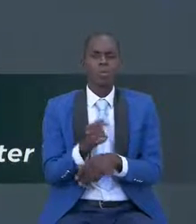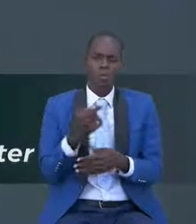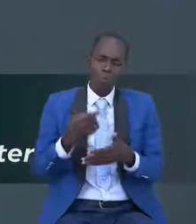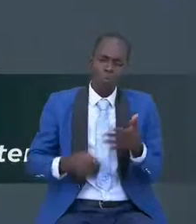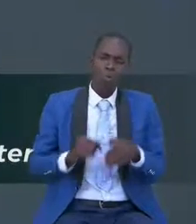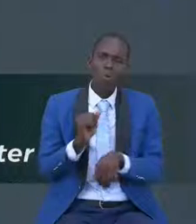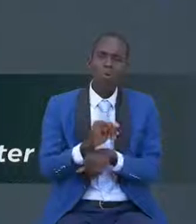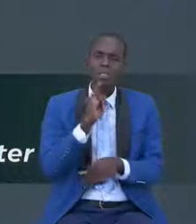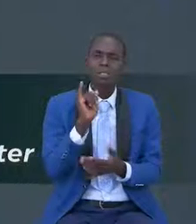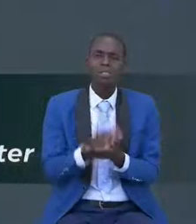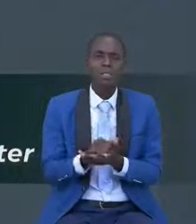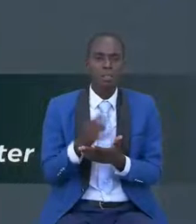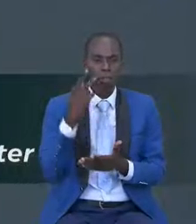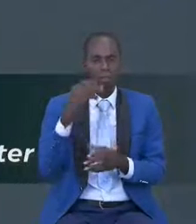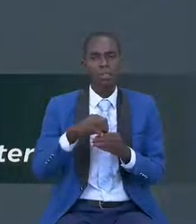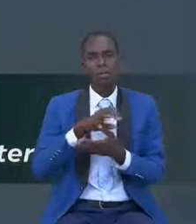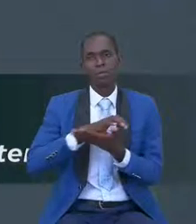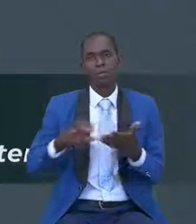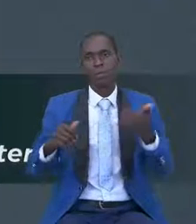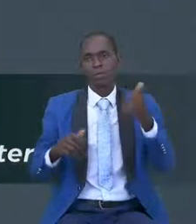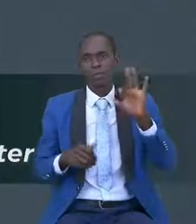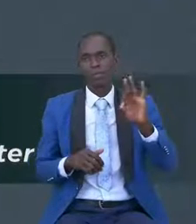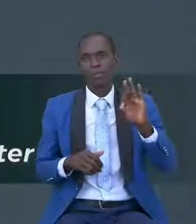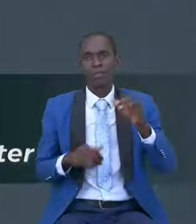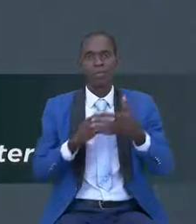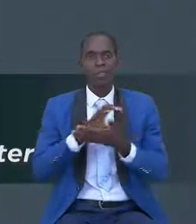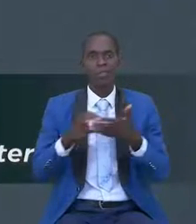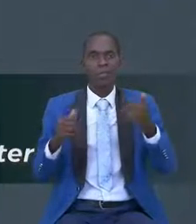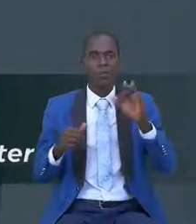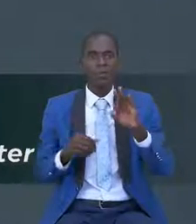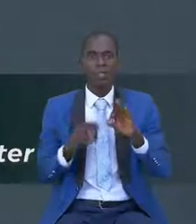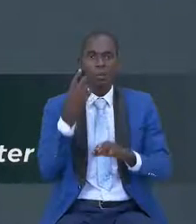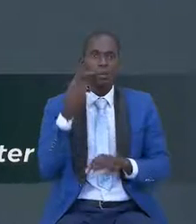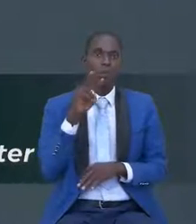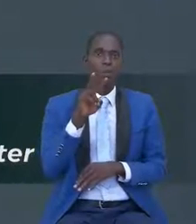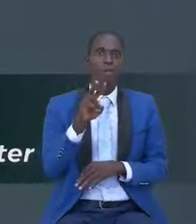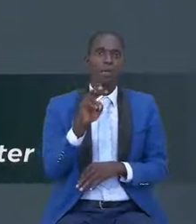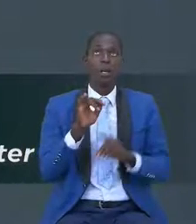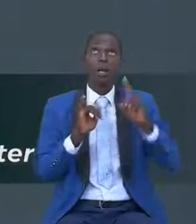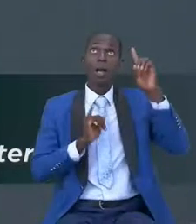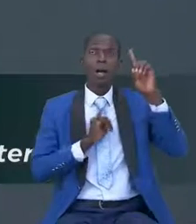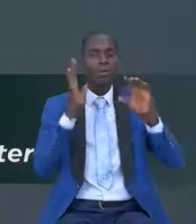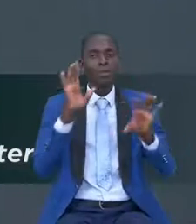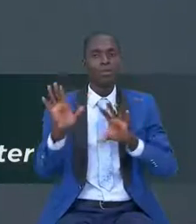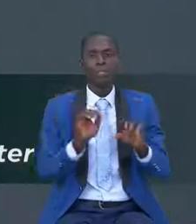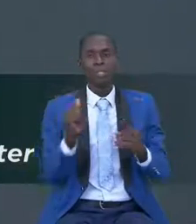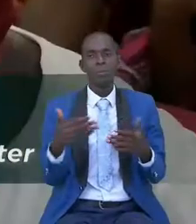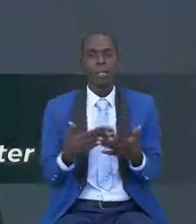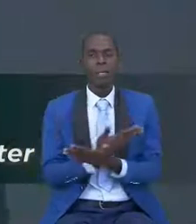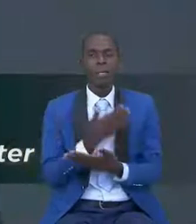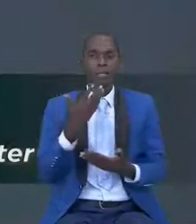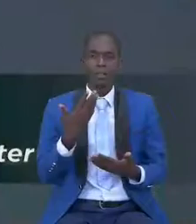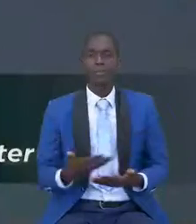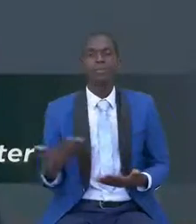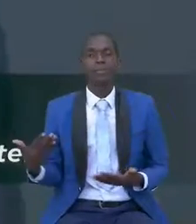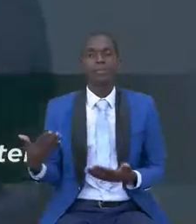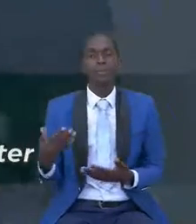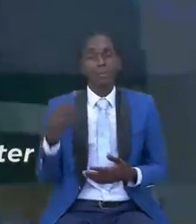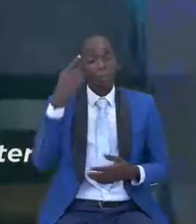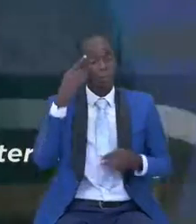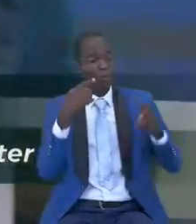Qu'est-ce qu'il va faire? Verset 19. Voici, je vais faire une chose nouvelle.